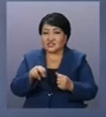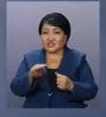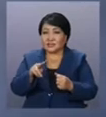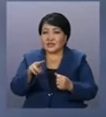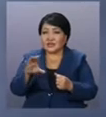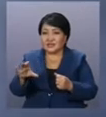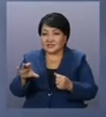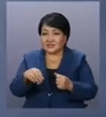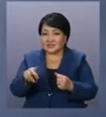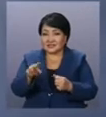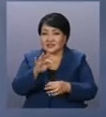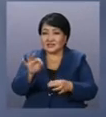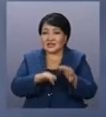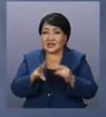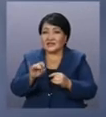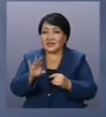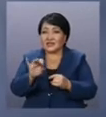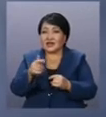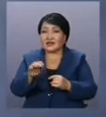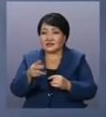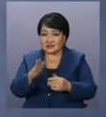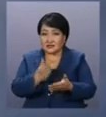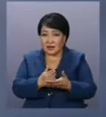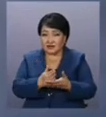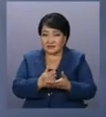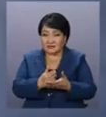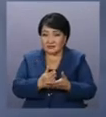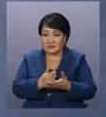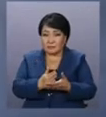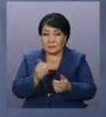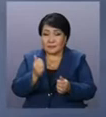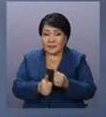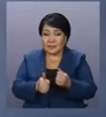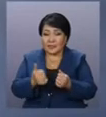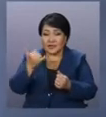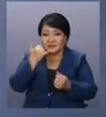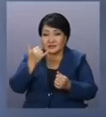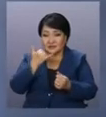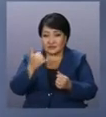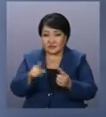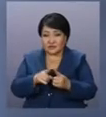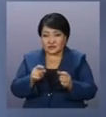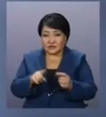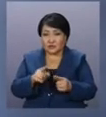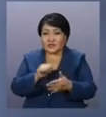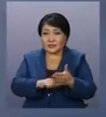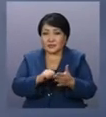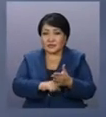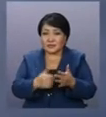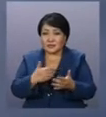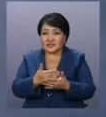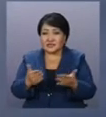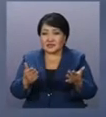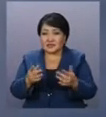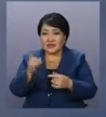апат болған кезде, бізде жаңағы телефондар сын қалу мүмкін көрі. Сол себепті бізде